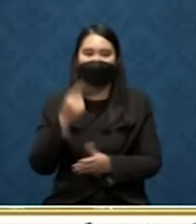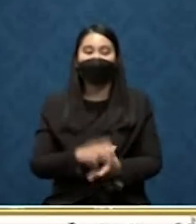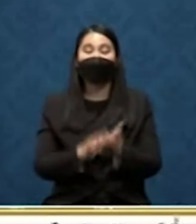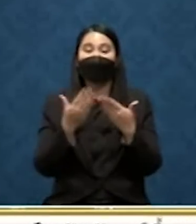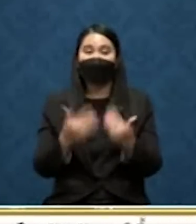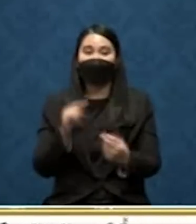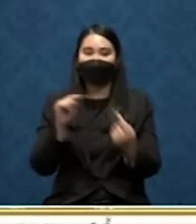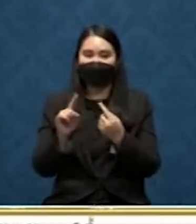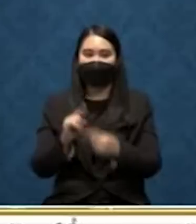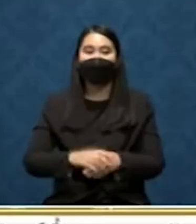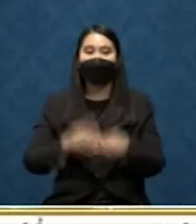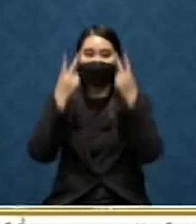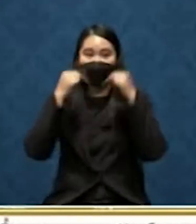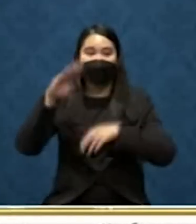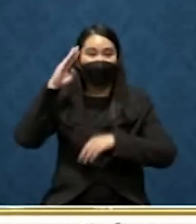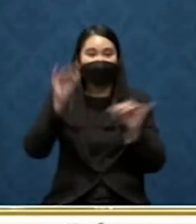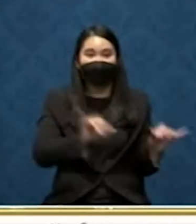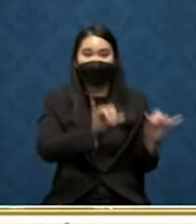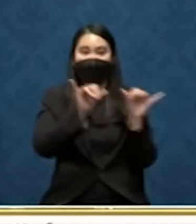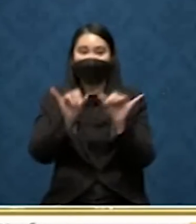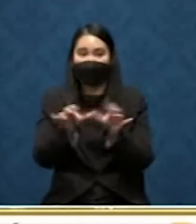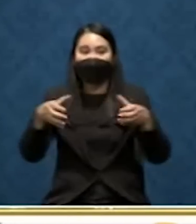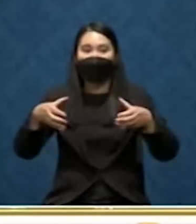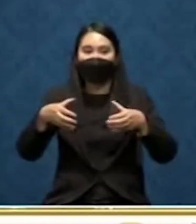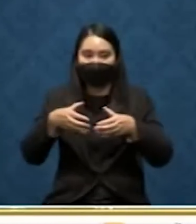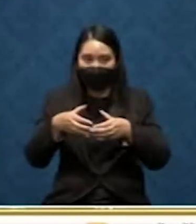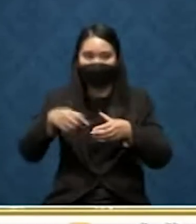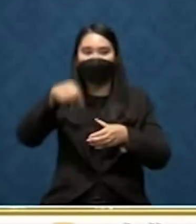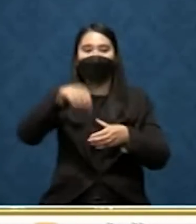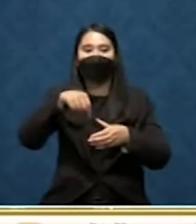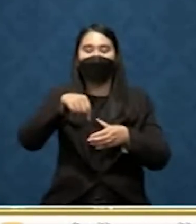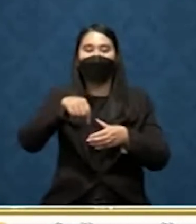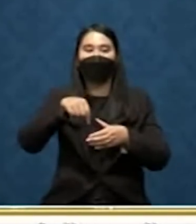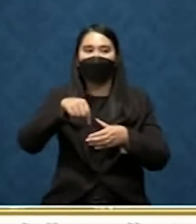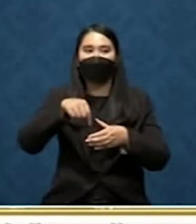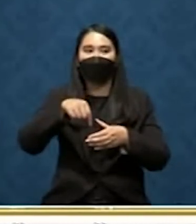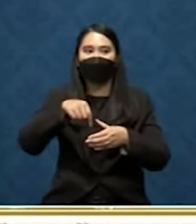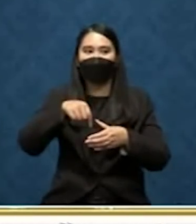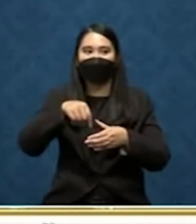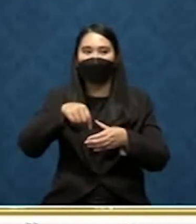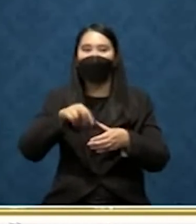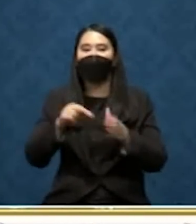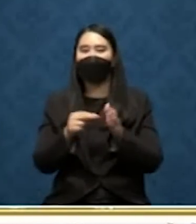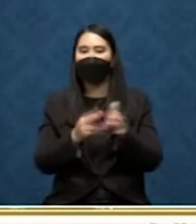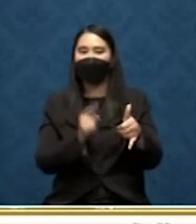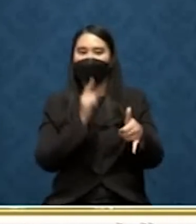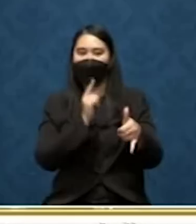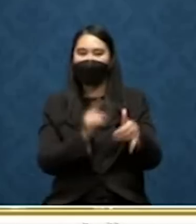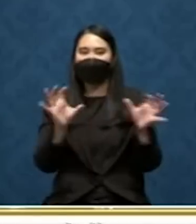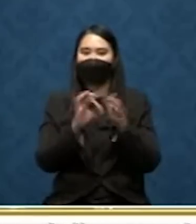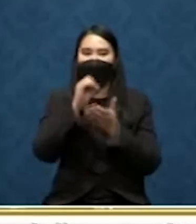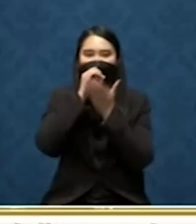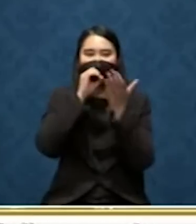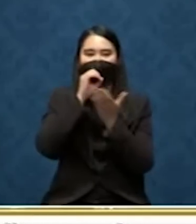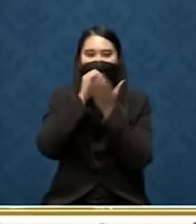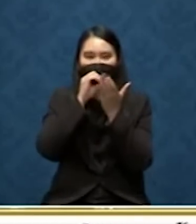และการที่ผลเอกประยุติย้ายเข้าไปอาศัยอยู่ในที่ของคนทรงเอที่มีข้อขอละหาเกี่ยวข้องกับยาเส